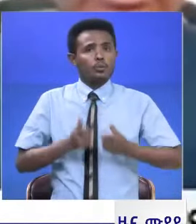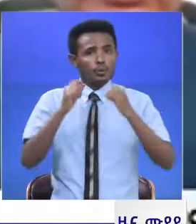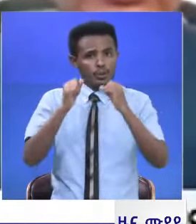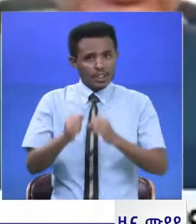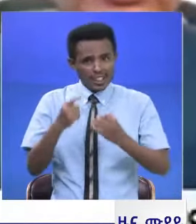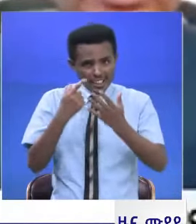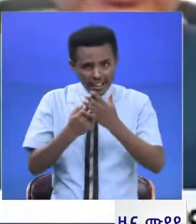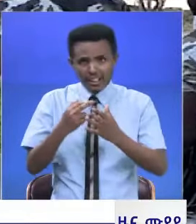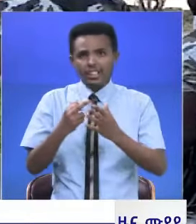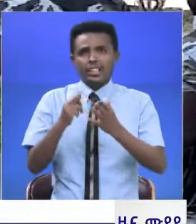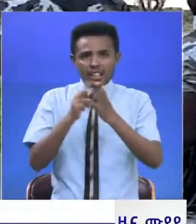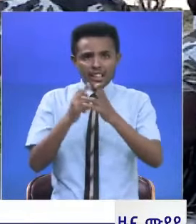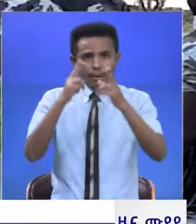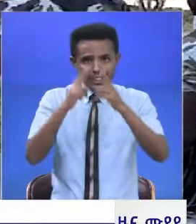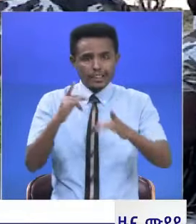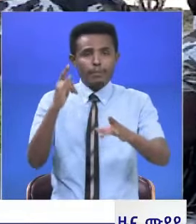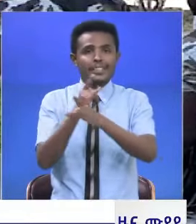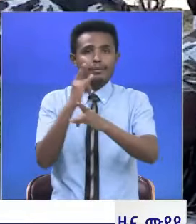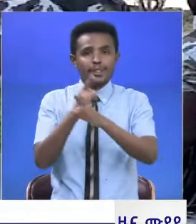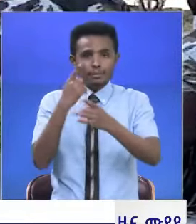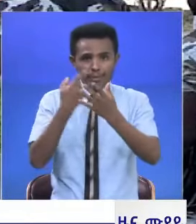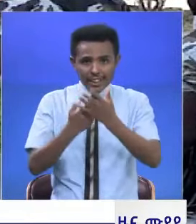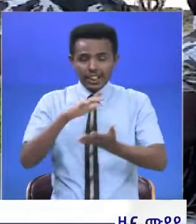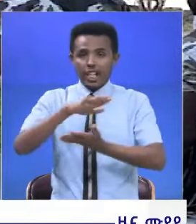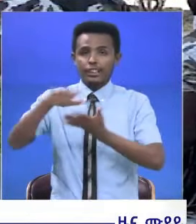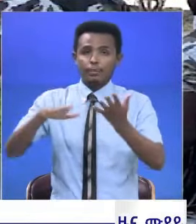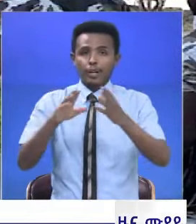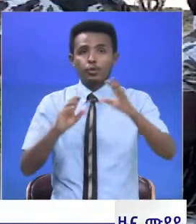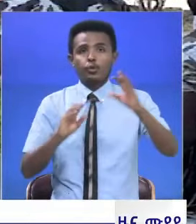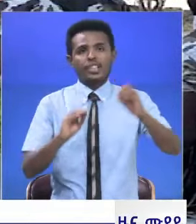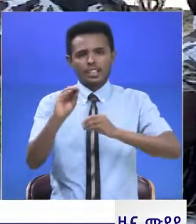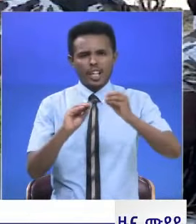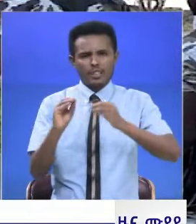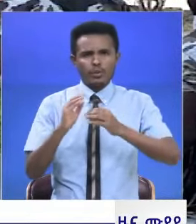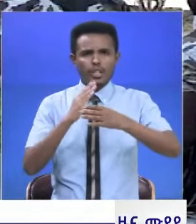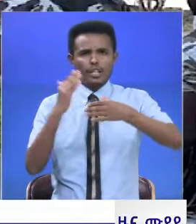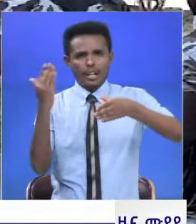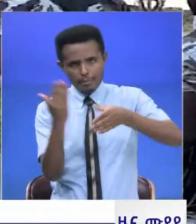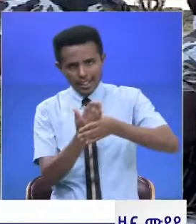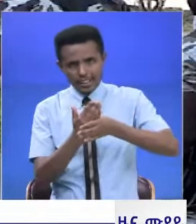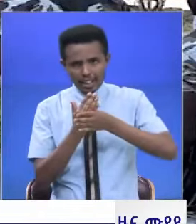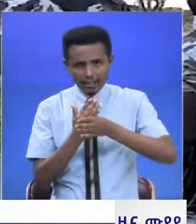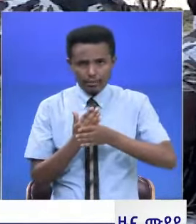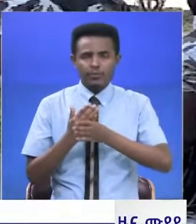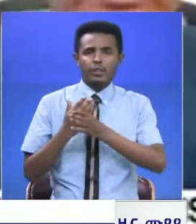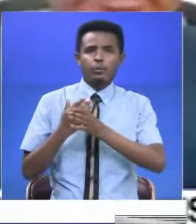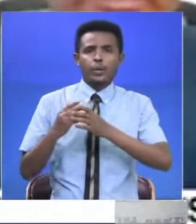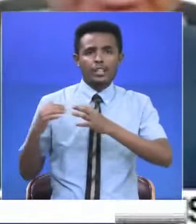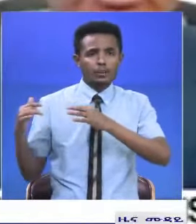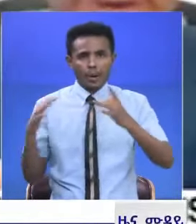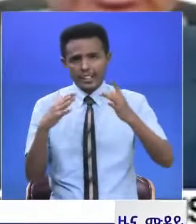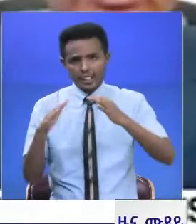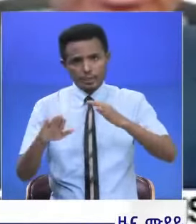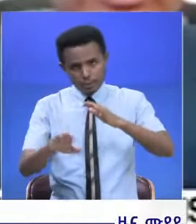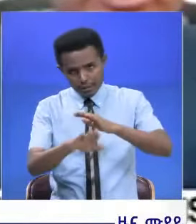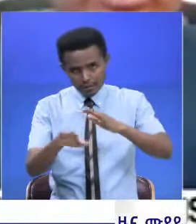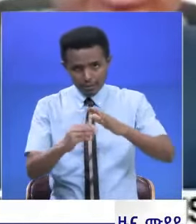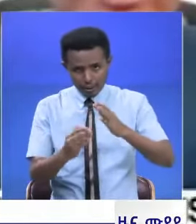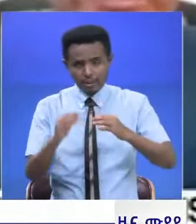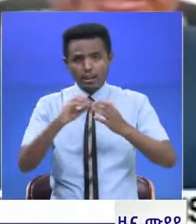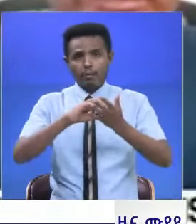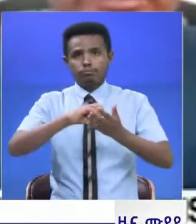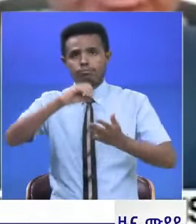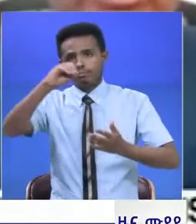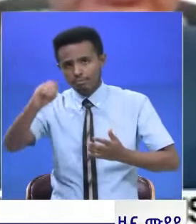ህግ የማስከበር ዘመቻ ነው። በዚህ ዘመቻ ያሸባሪዎችን እንቅስቃሴ በመክታት ወደ ሽምቅ ተዋጊነት አውርደናቸዋል። የሲኤንኤን ዘገባ